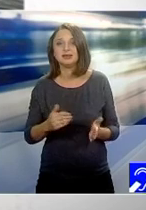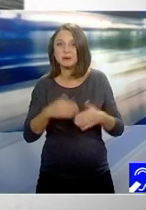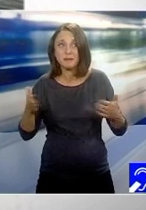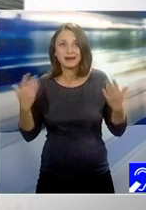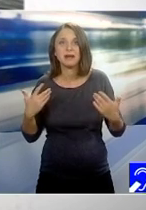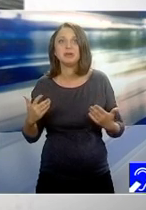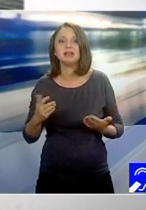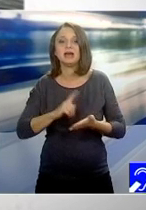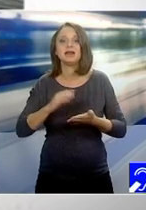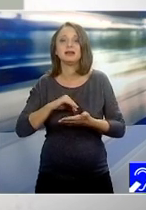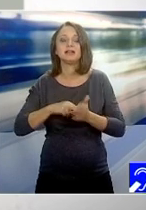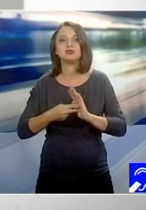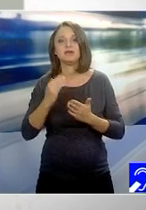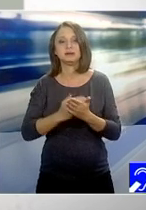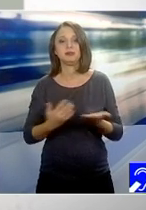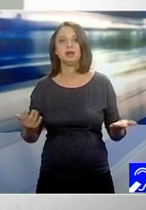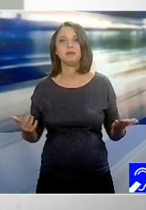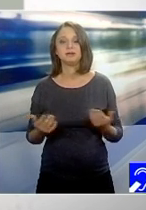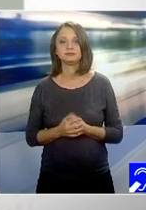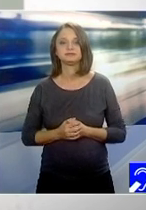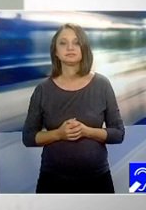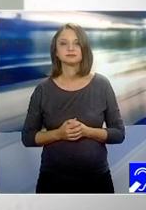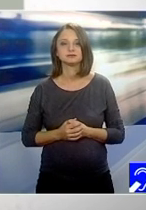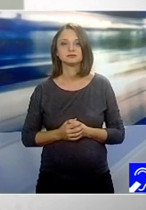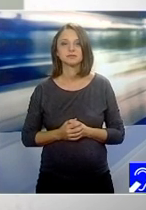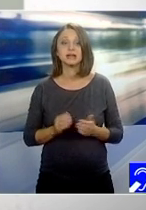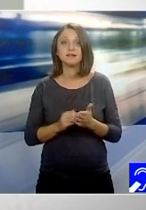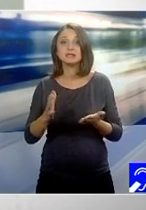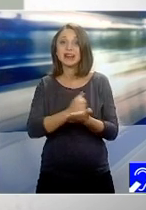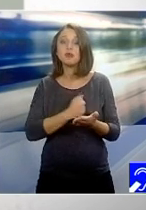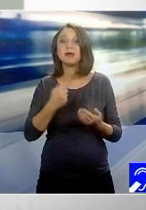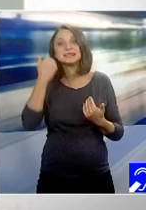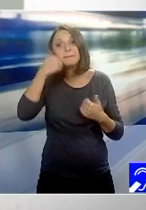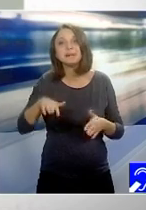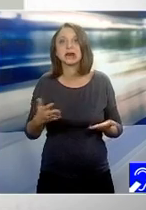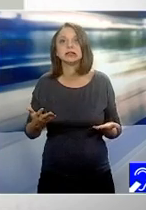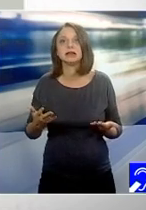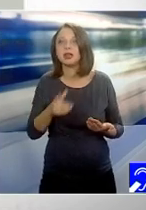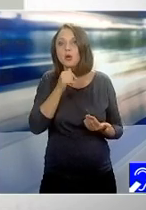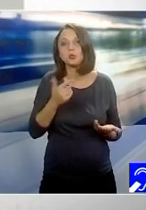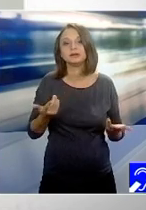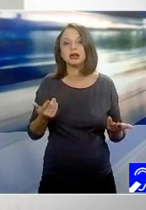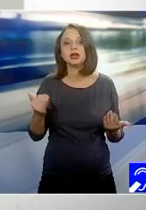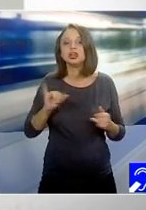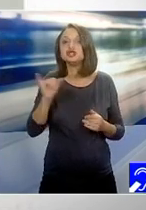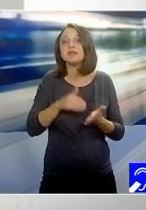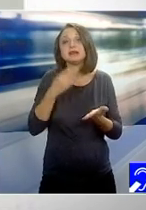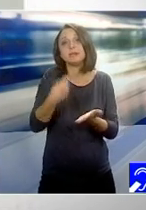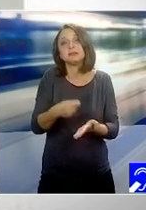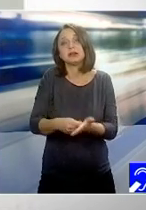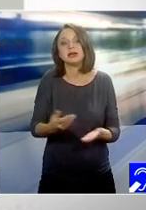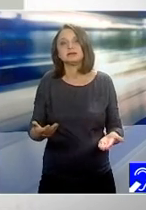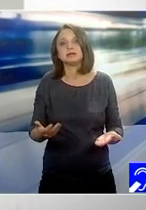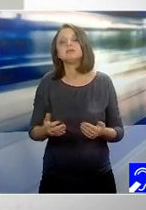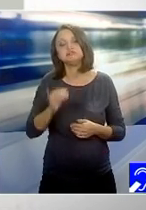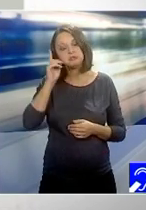Dacă cetățean mă interesează să recupereze paguba. Paguba era proprietarilor. Da, vor fi pedepsiți și vor plăti. Să plătească. Și vor plăti. Ideea